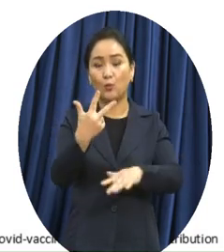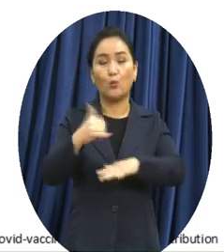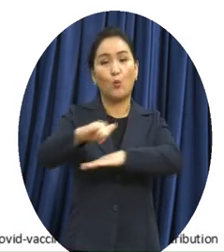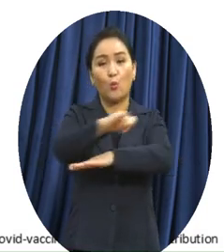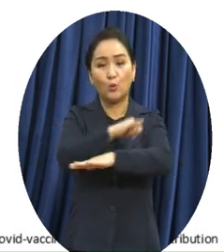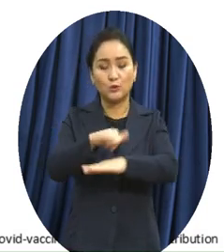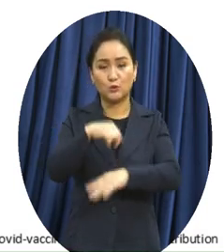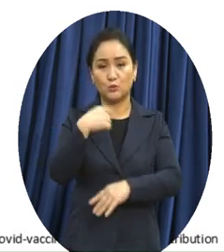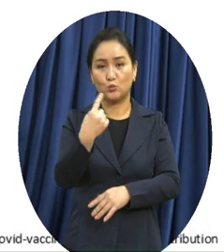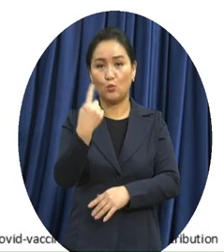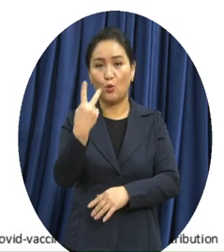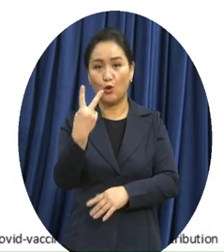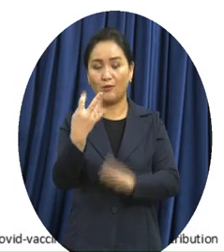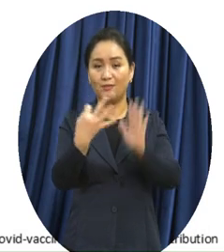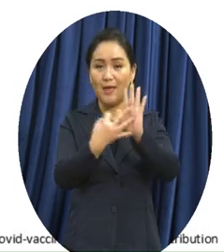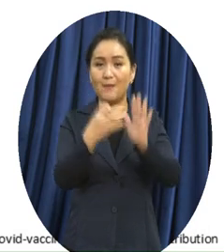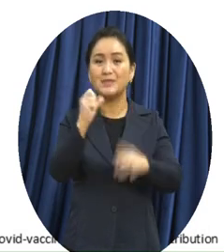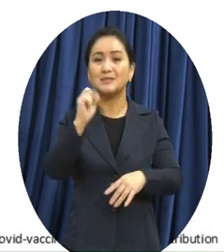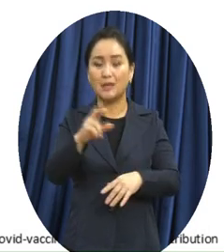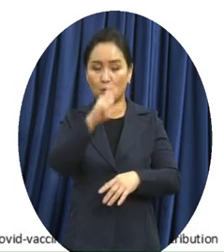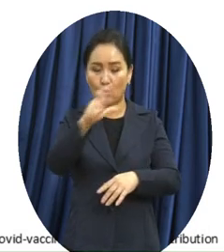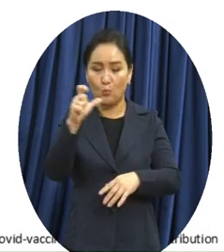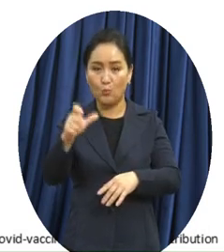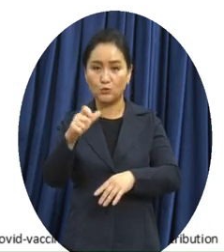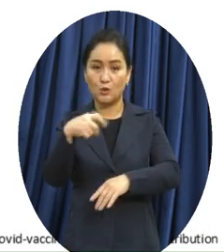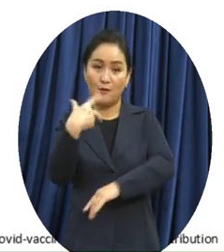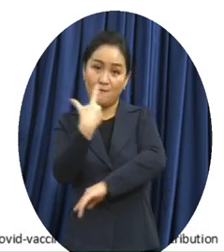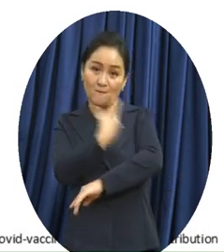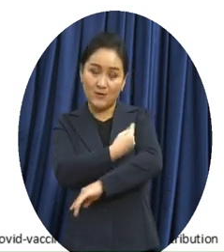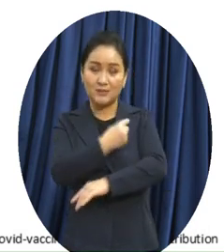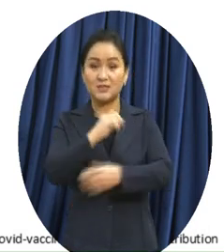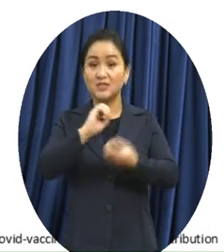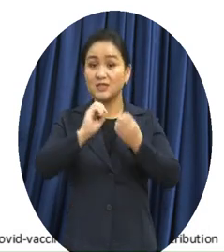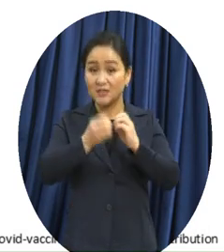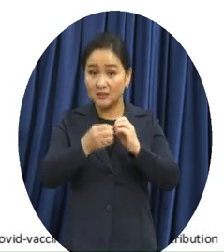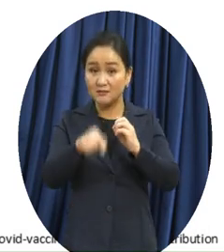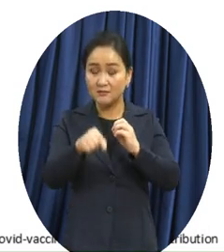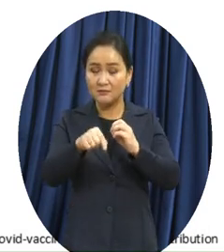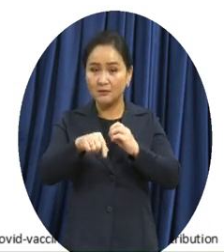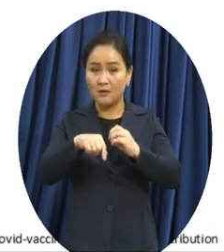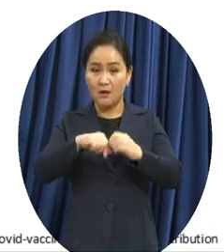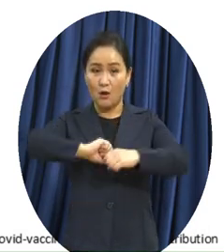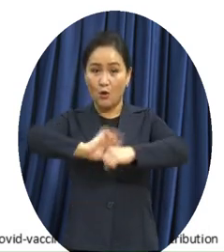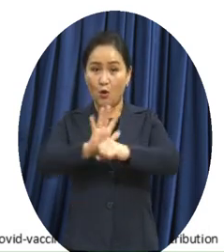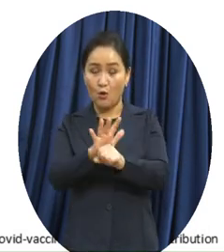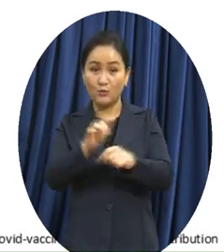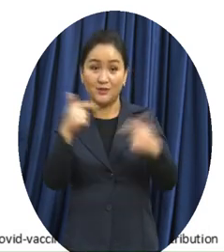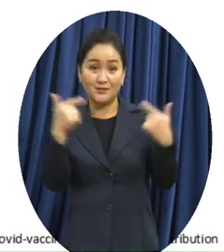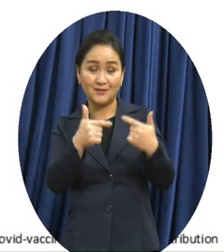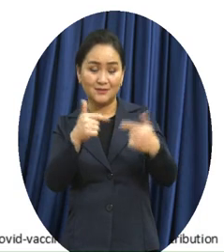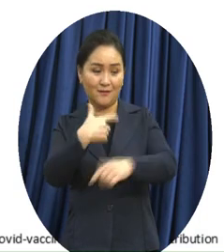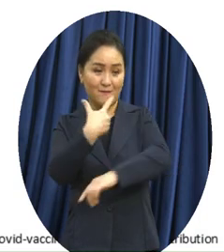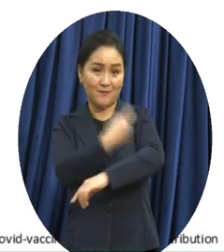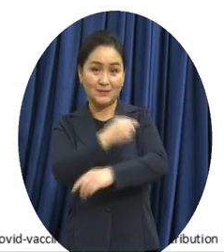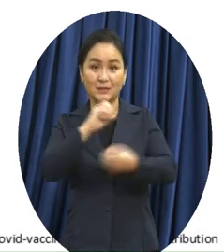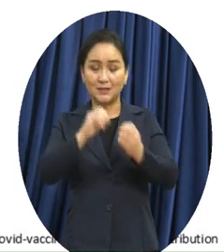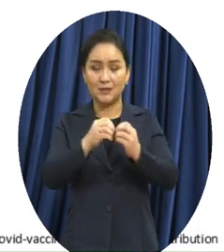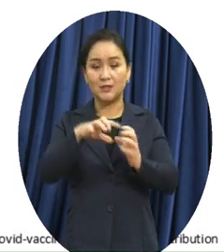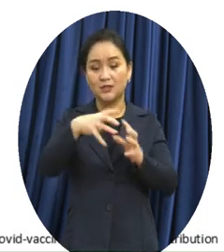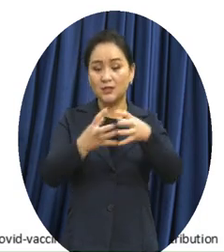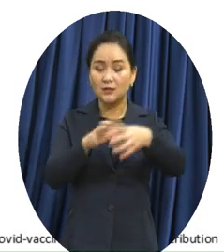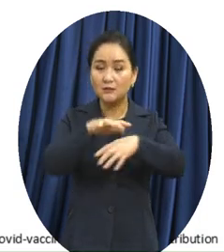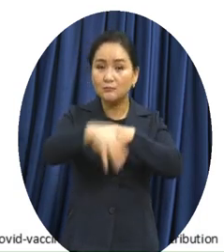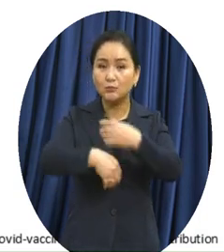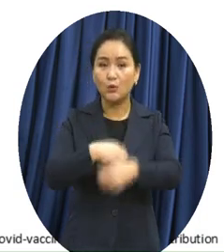оронд 128 сая хүн тун ковидын вакциныг өнөөдрийн байдлаар хийгээд байна. Тэгэхээр дэлхийд дахин